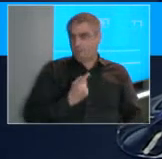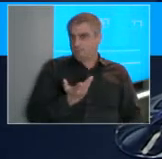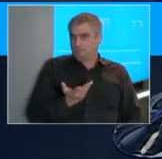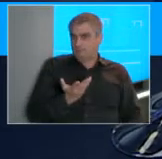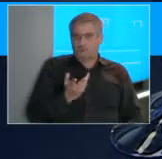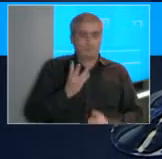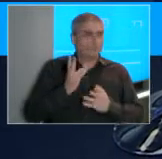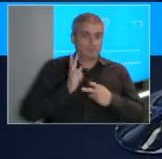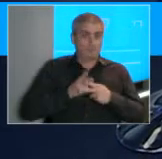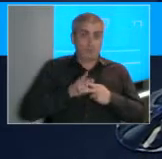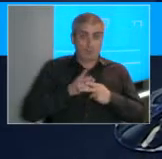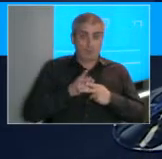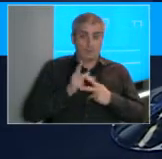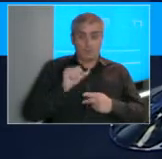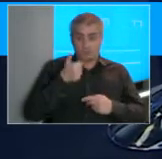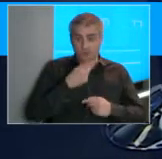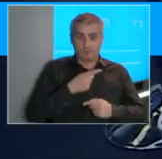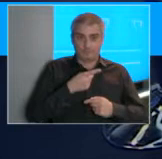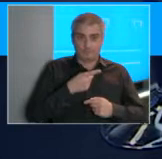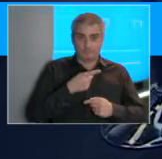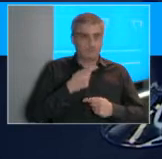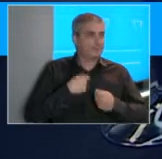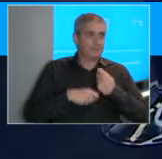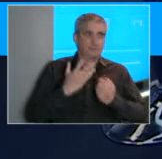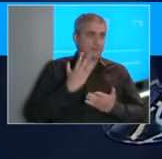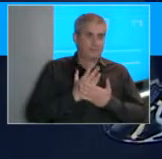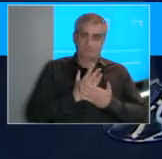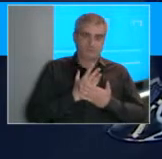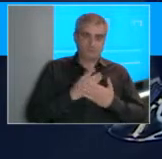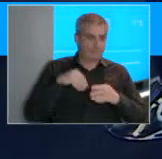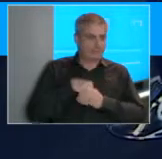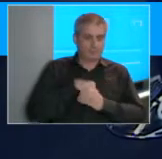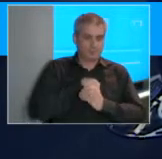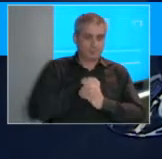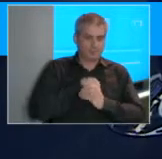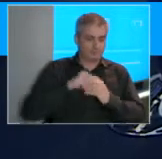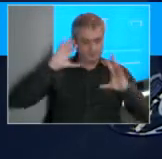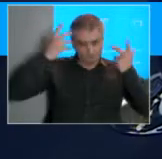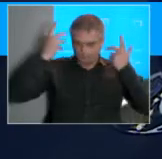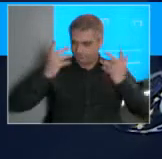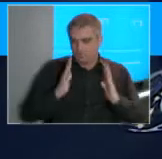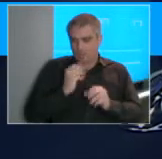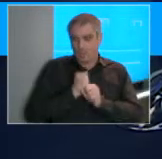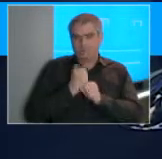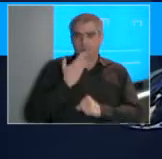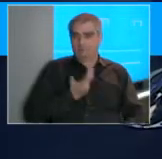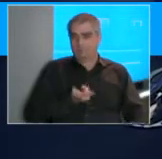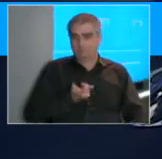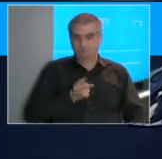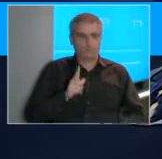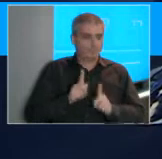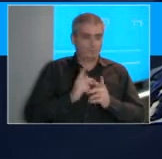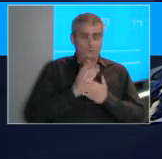הרי בחולה או בחולה הראשונים, העסק הזה ייכנס לאטרף, כי ככה עובדים בישראל. זאת אומרת,